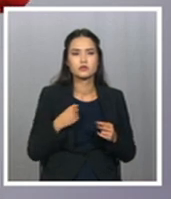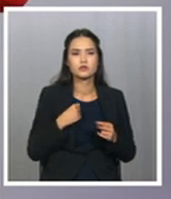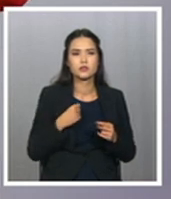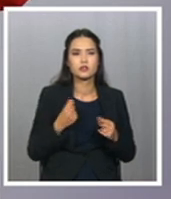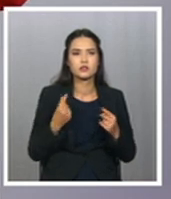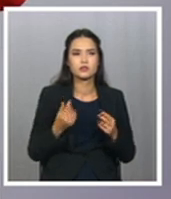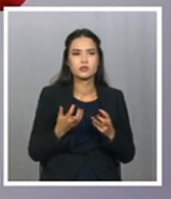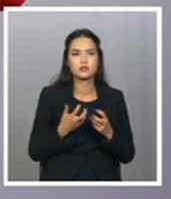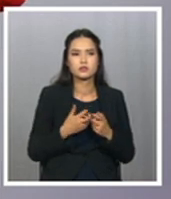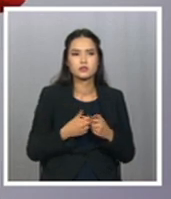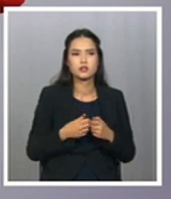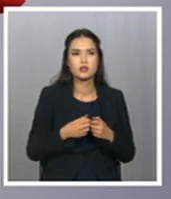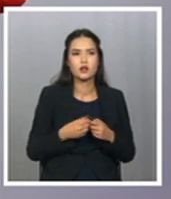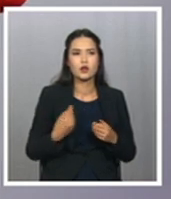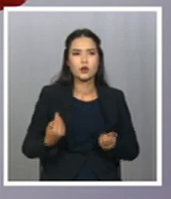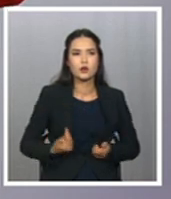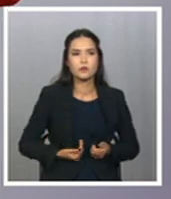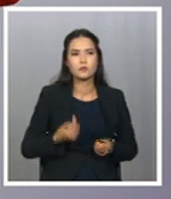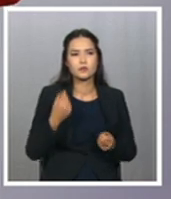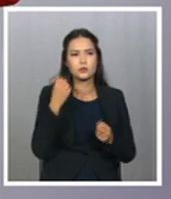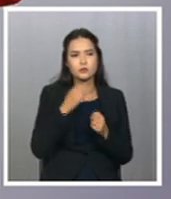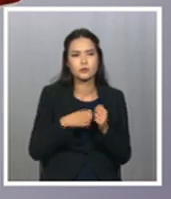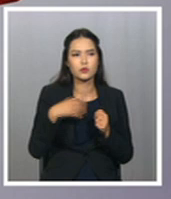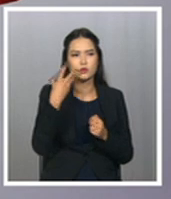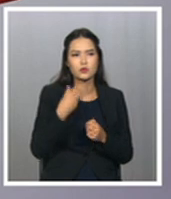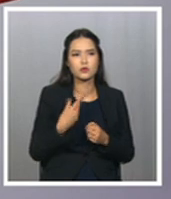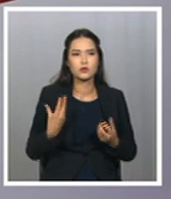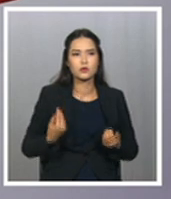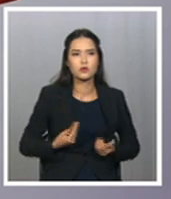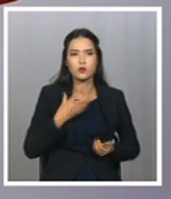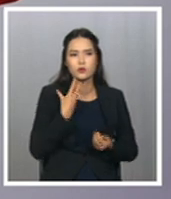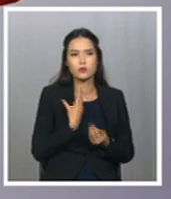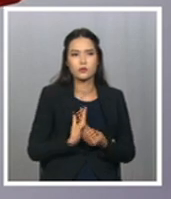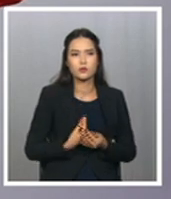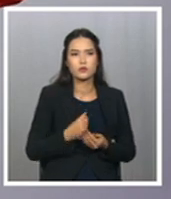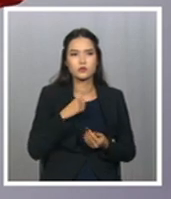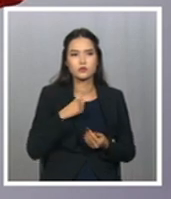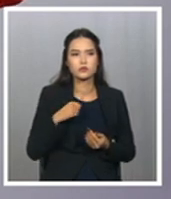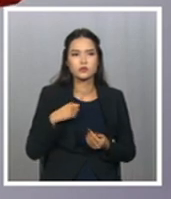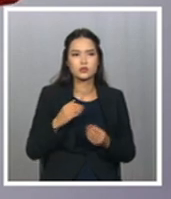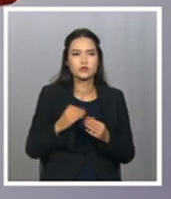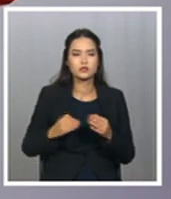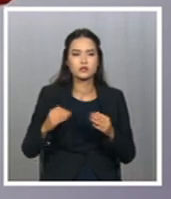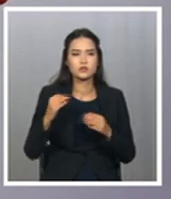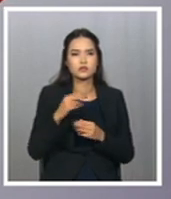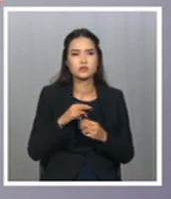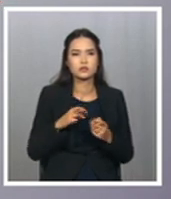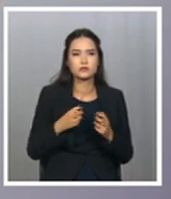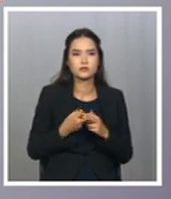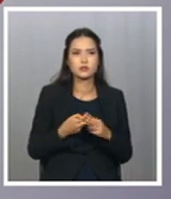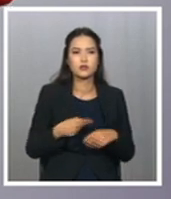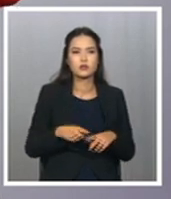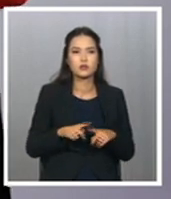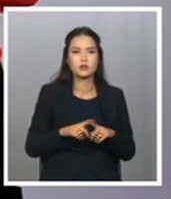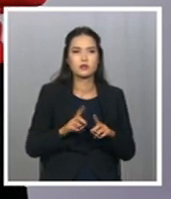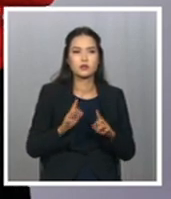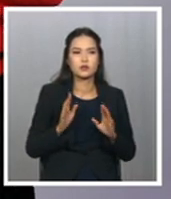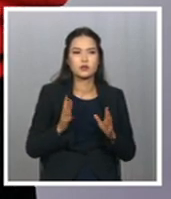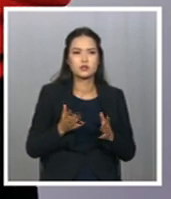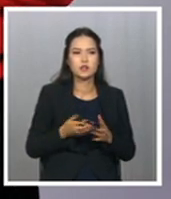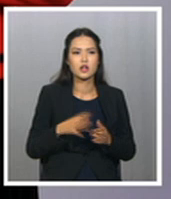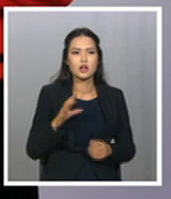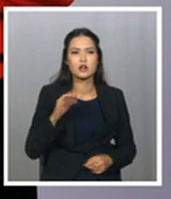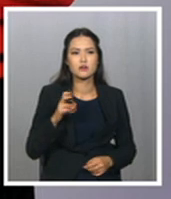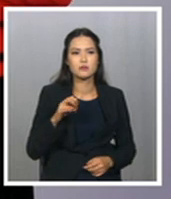саналатын өмір бойы оқу, өз-өзіңді жетілдіру мәселесі сөз болады. Осы орайда Ыбырай